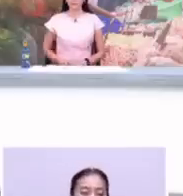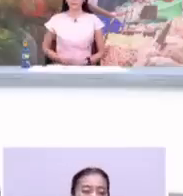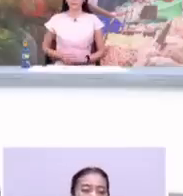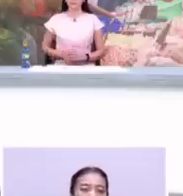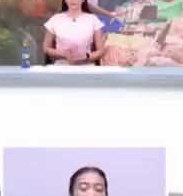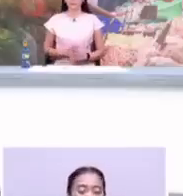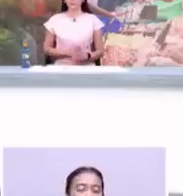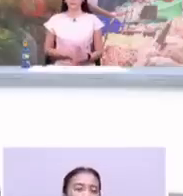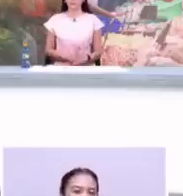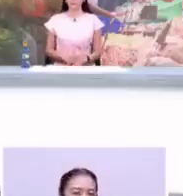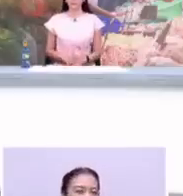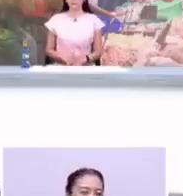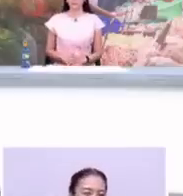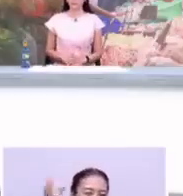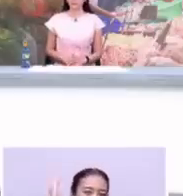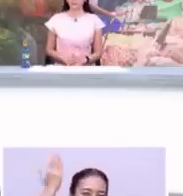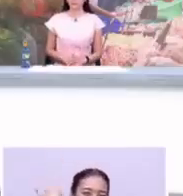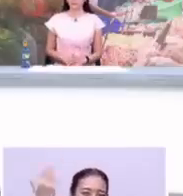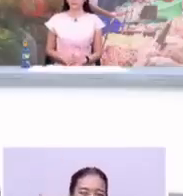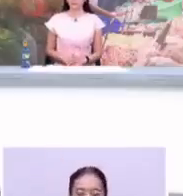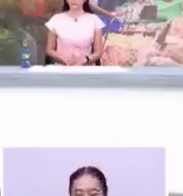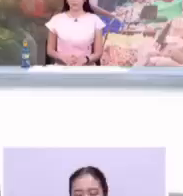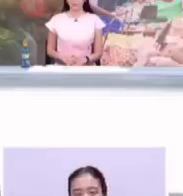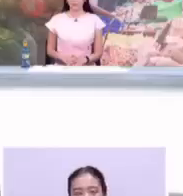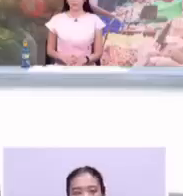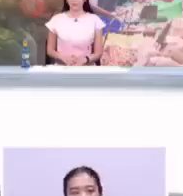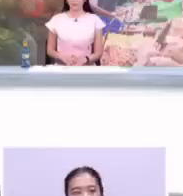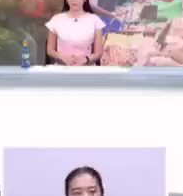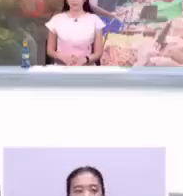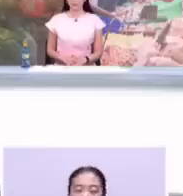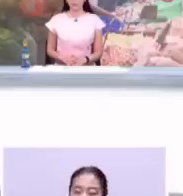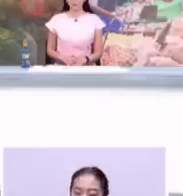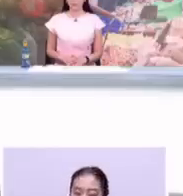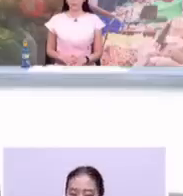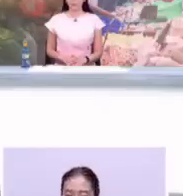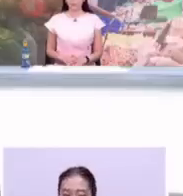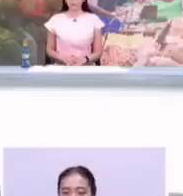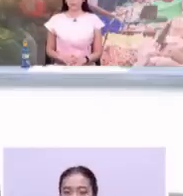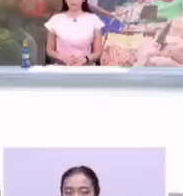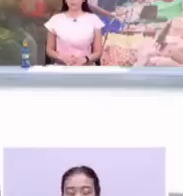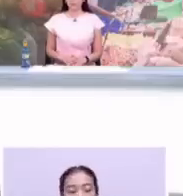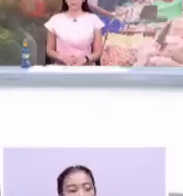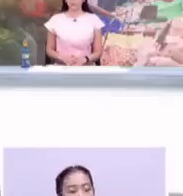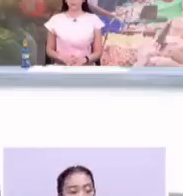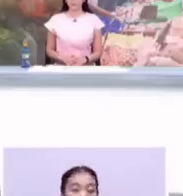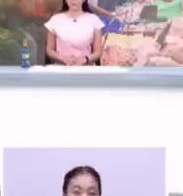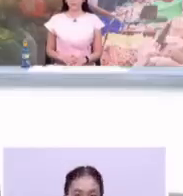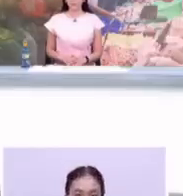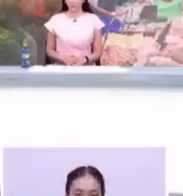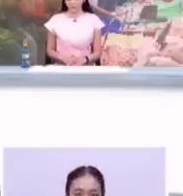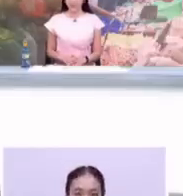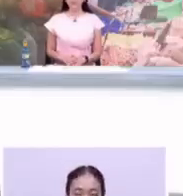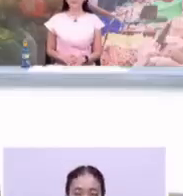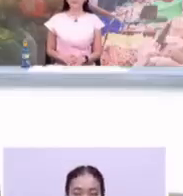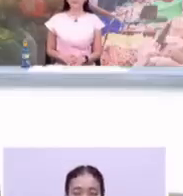ลับไปดูประวัติศาสตร์อันมืดมนของบรรดาชาติตะวันตกนะคะที่มากล่าวหาจีนก่อนที่จะมาว่าจีนเดี๋ยววันนี้พามาดูรายละเอียดกันค่ะ เ